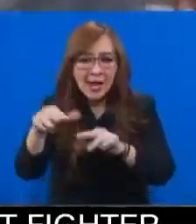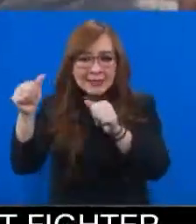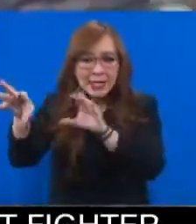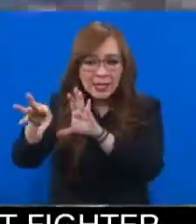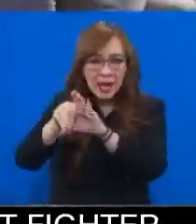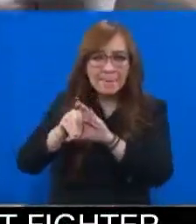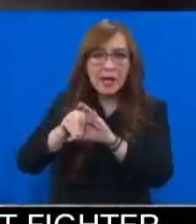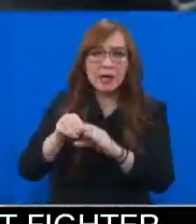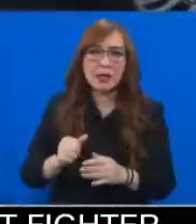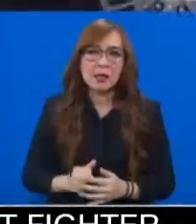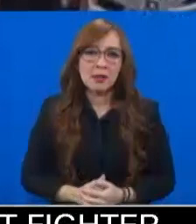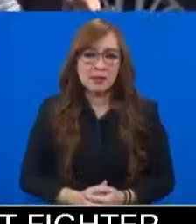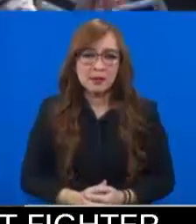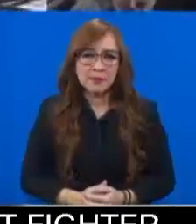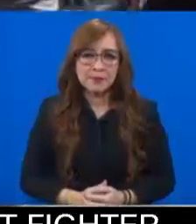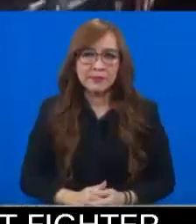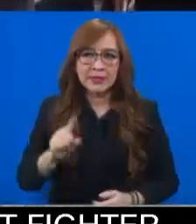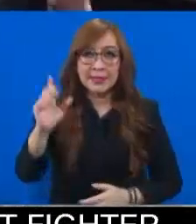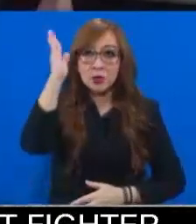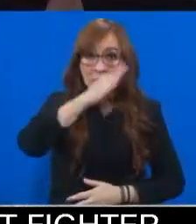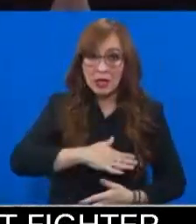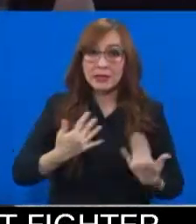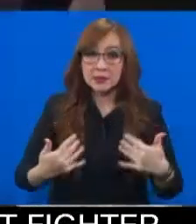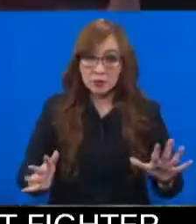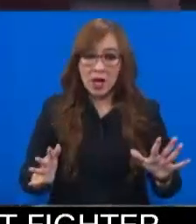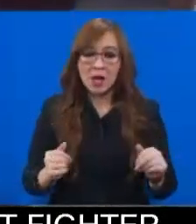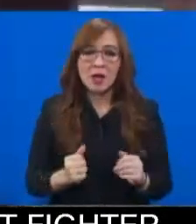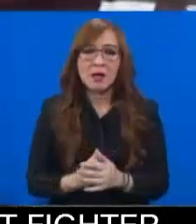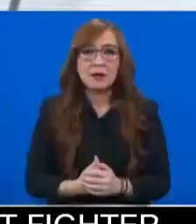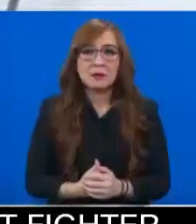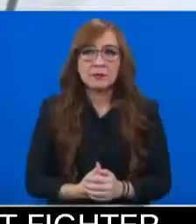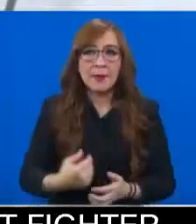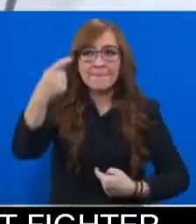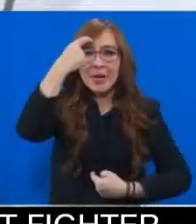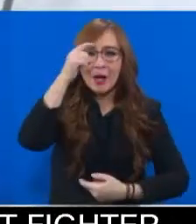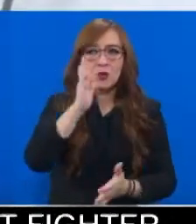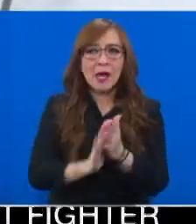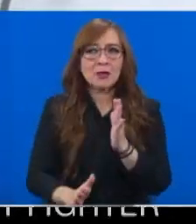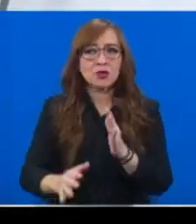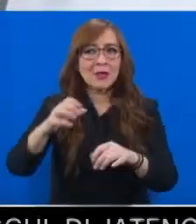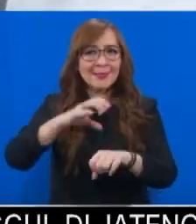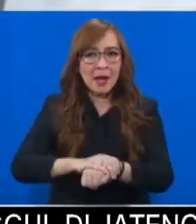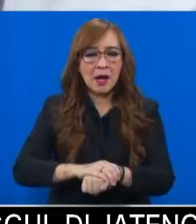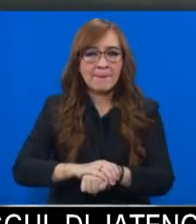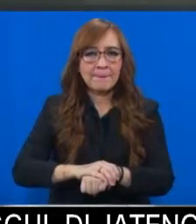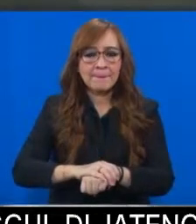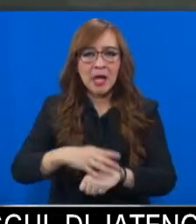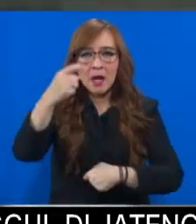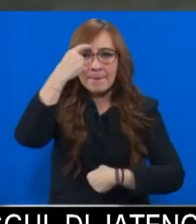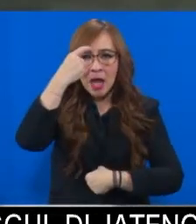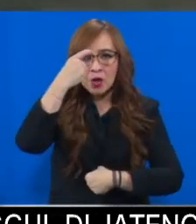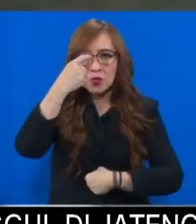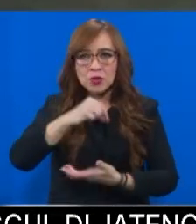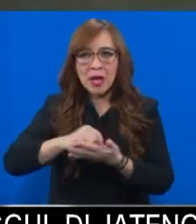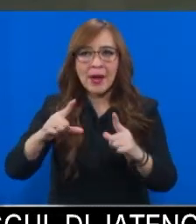pelaku. Sehari berselang atau pada Minggu, pelaku eksibisionis ini ditangkap. Kepada polisi, pelaku berinisial